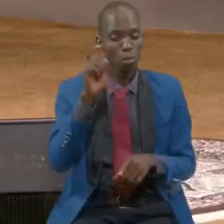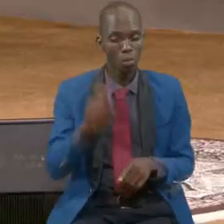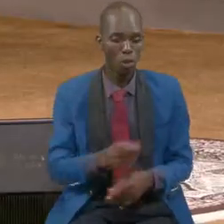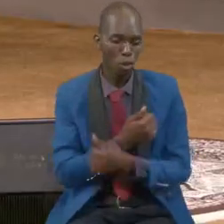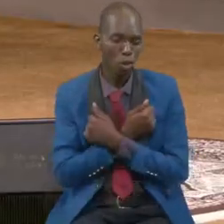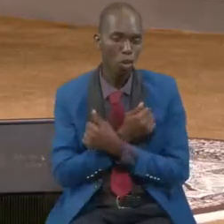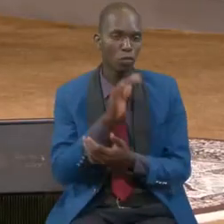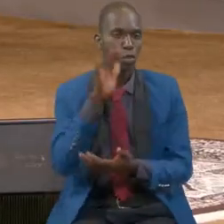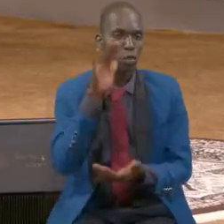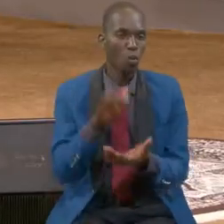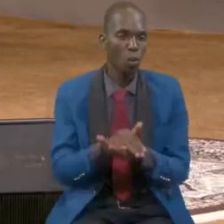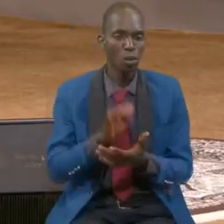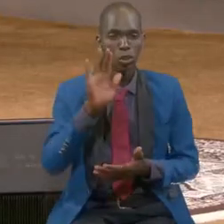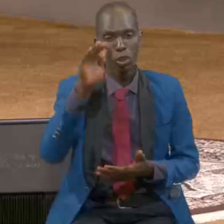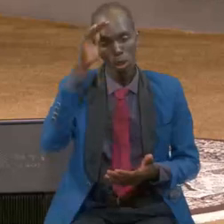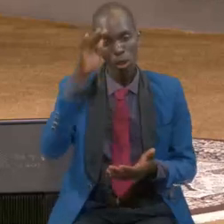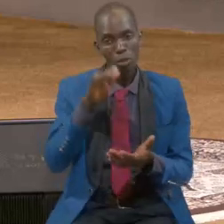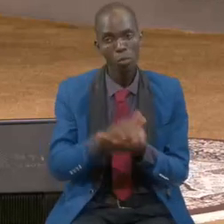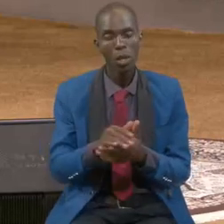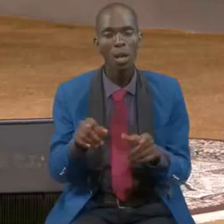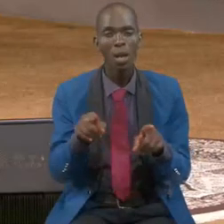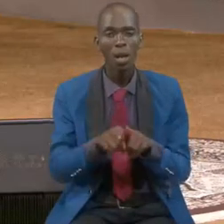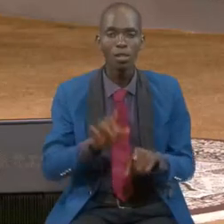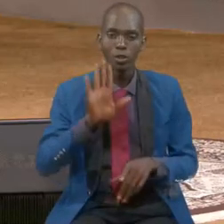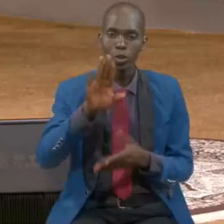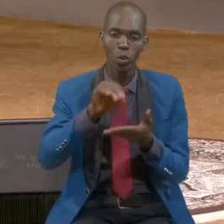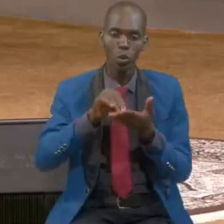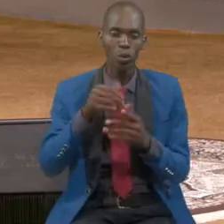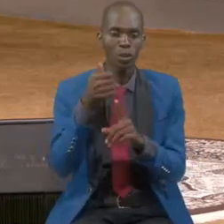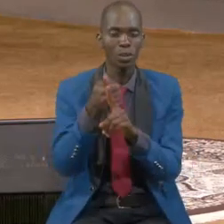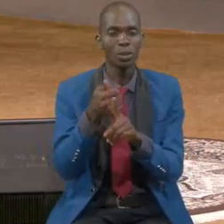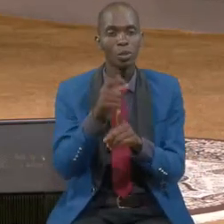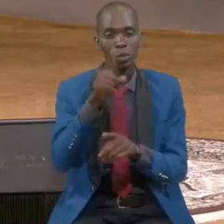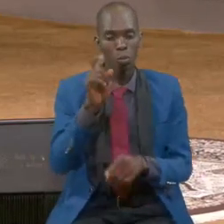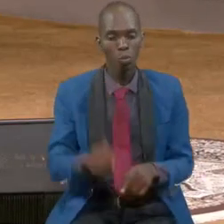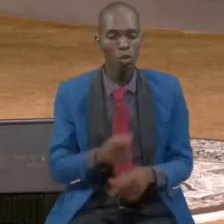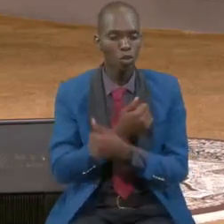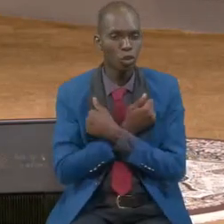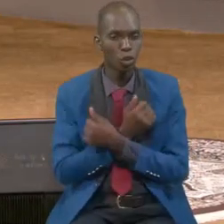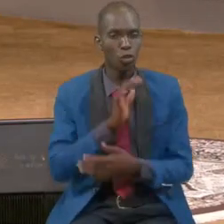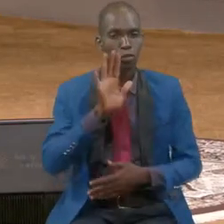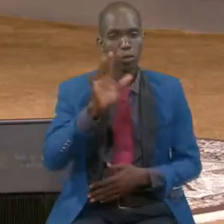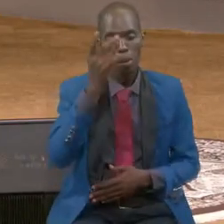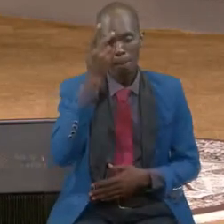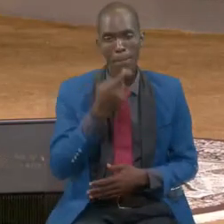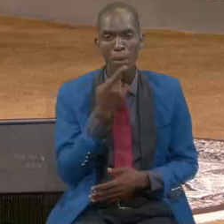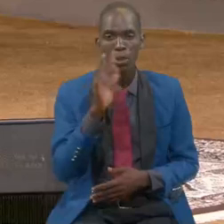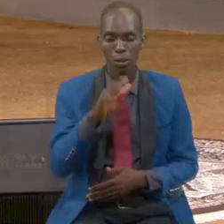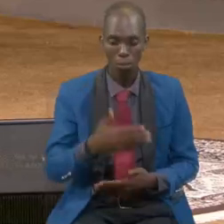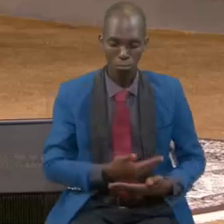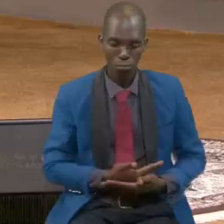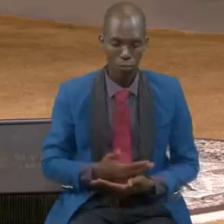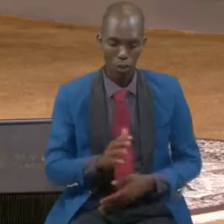aimeras ton mari, ta femme comme toi-même. Tu aimeras tes parents,